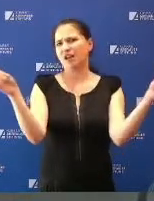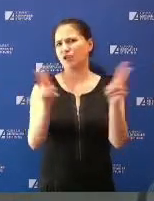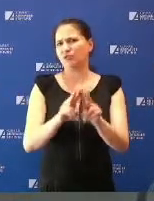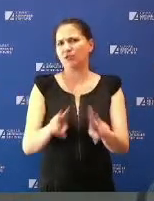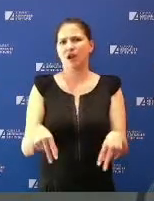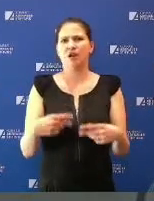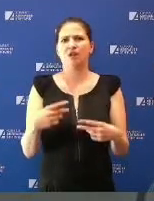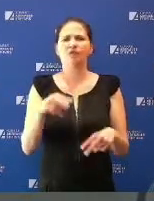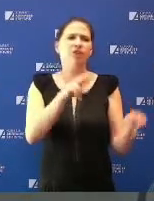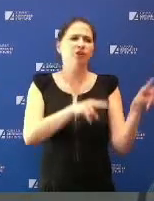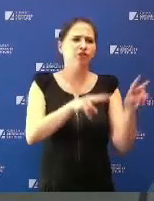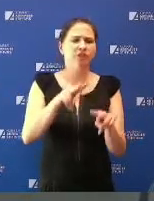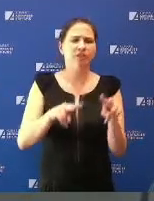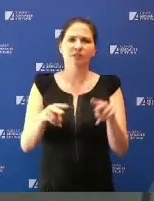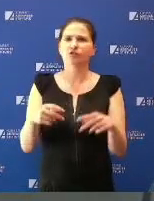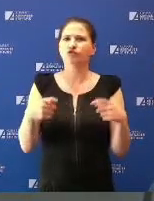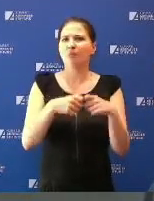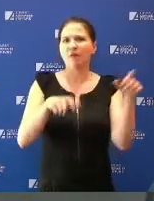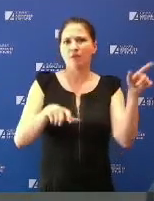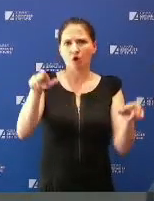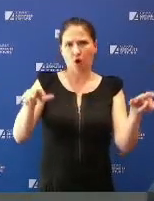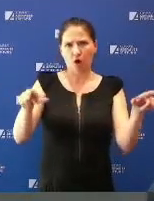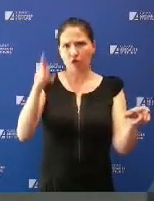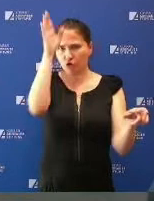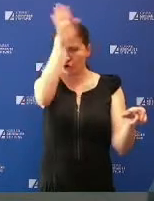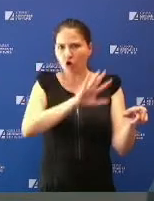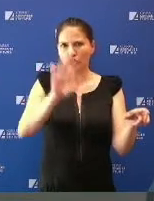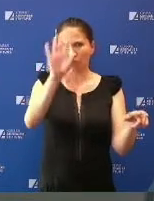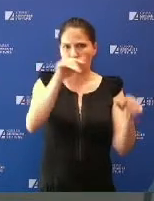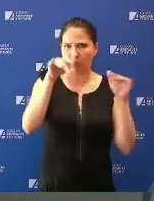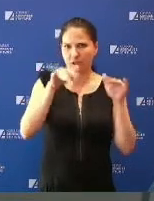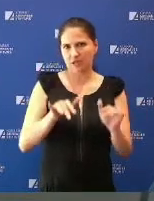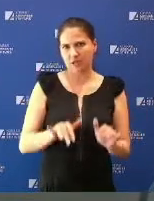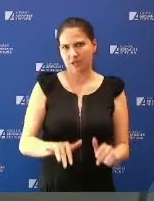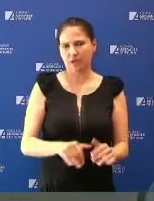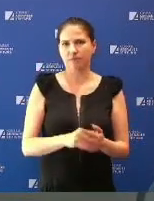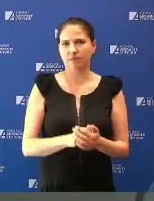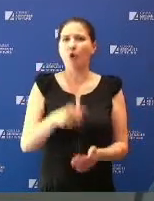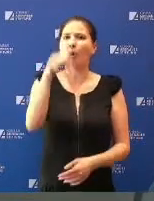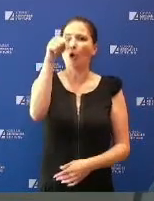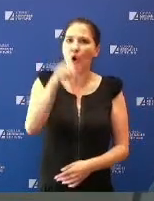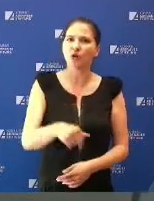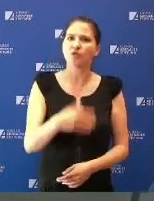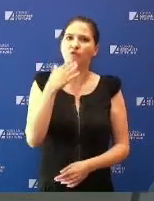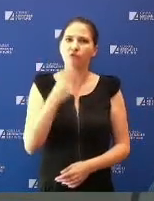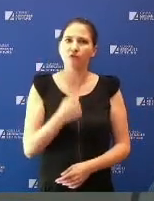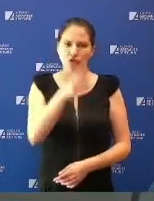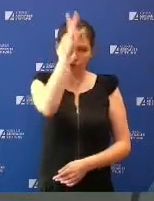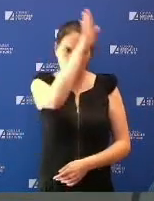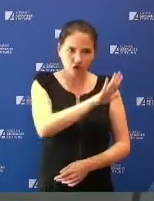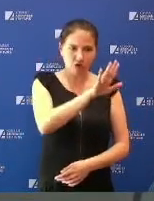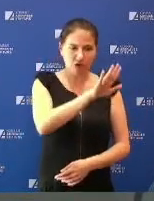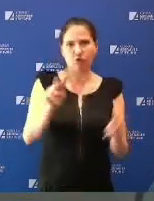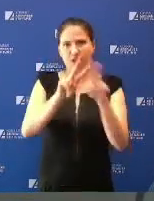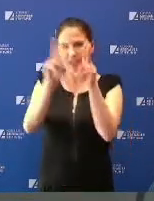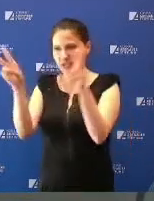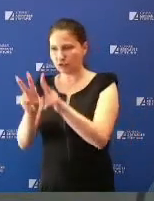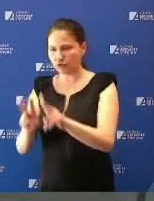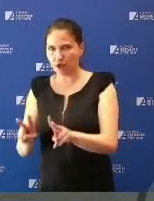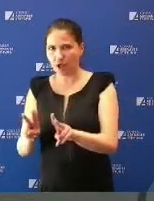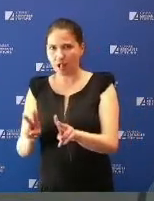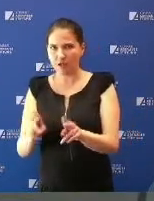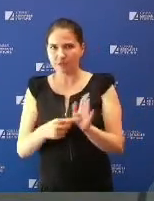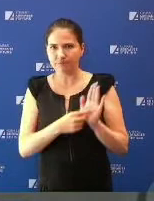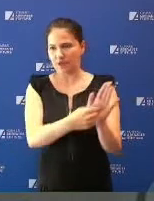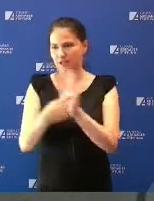Aufstellung und die nationale Präsenz, beides hier heute sichtbar zu machen, ist uns ein wichtiges Anliegen. Und